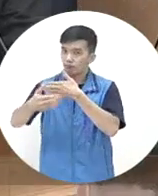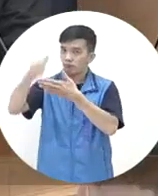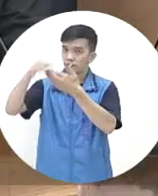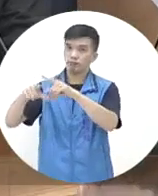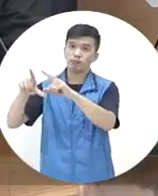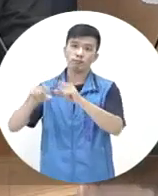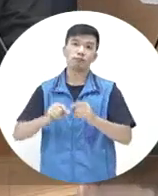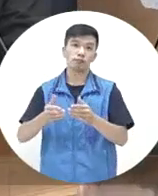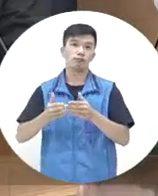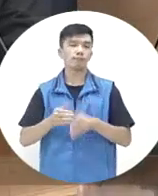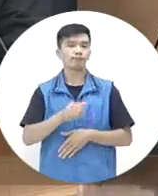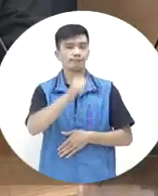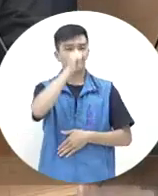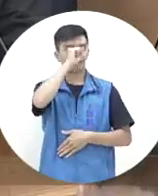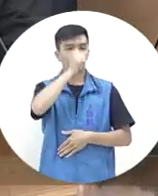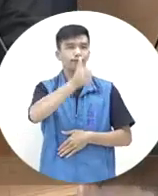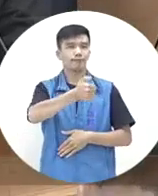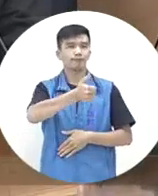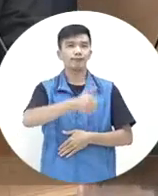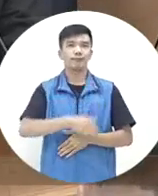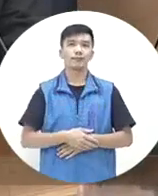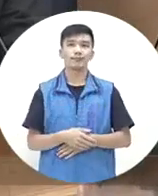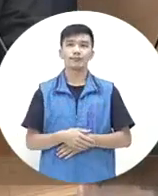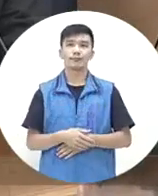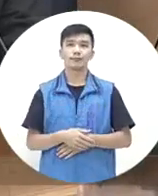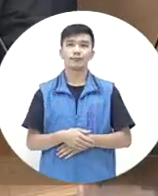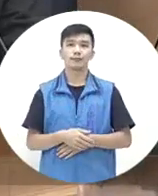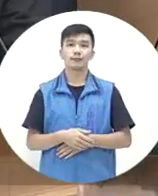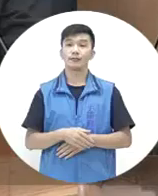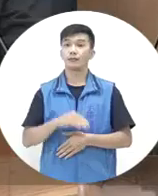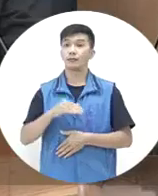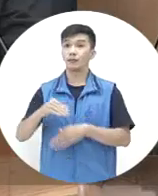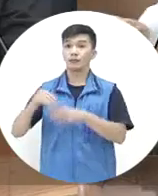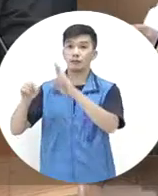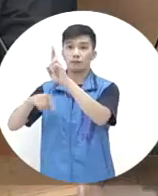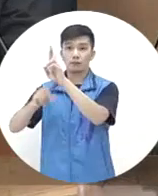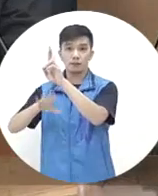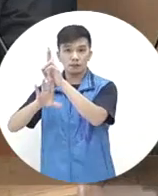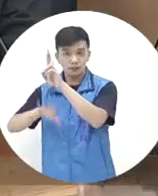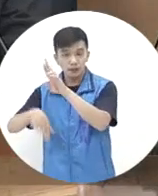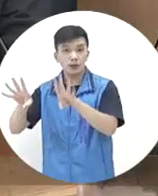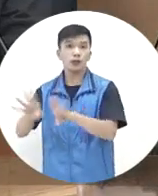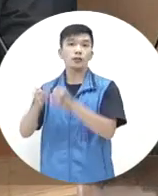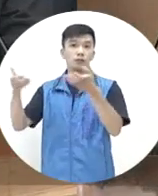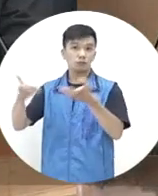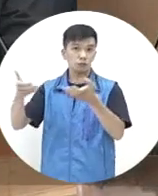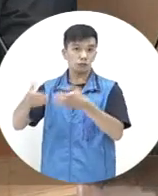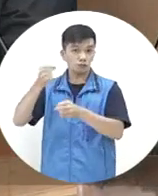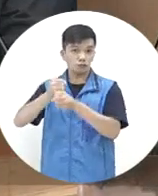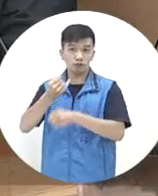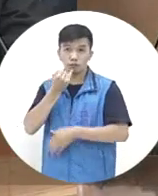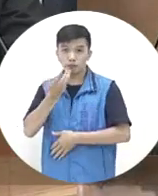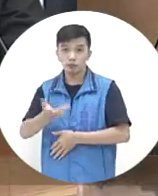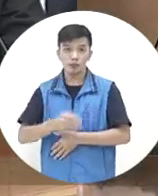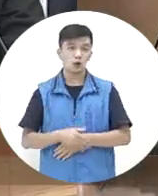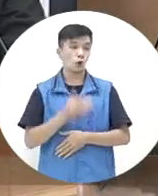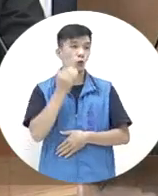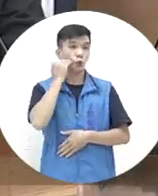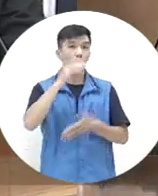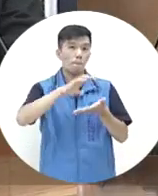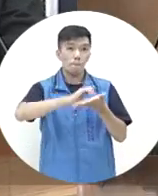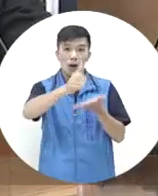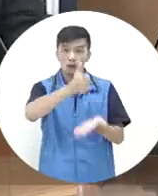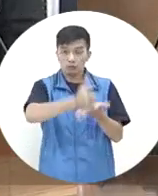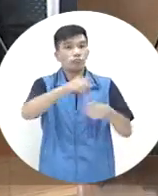好？ 好，谢谢。 所以说未来一定要哈，那年底动工稳定不？ 招标出去就马上动工。 马上动工啊！ 因为